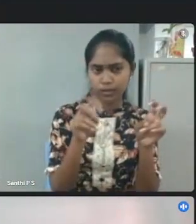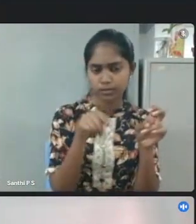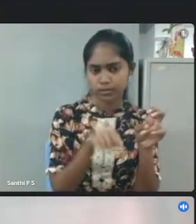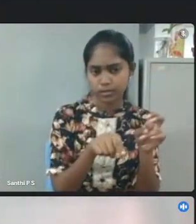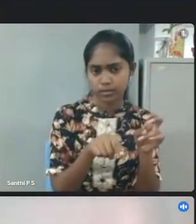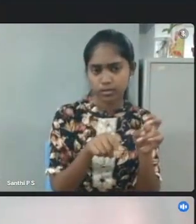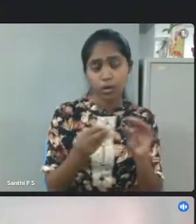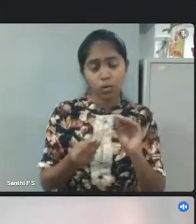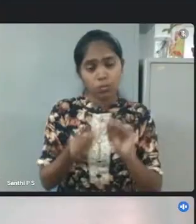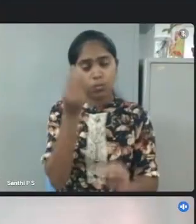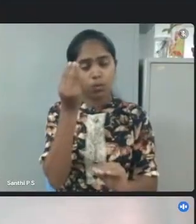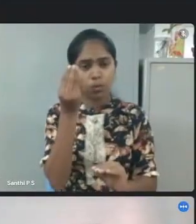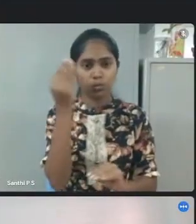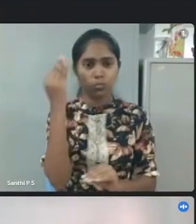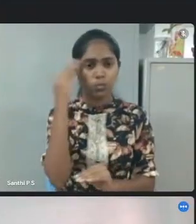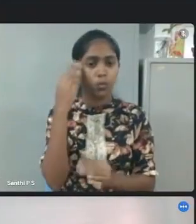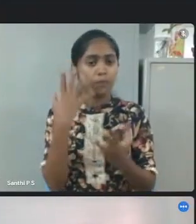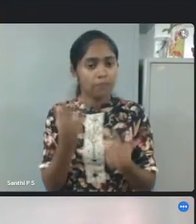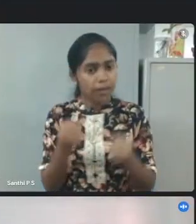കൂടുതൽ മനസ്സിലാക്കുക എന്നുള്ളതാണ്.